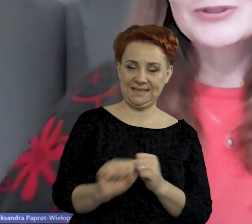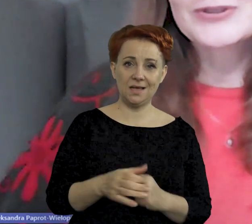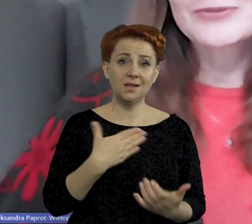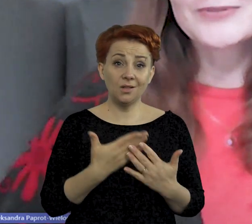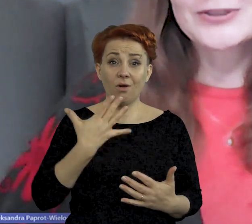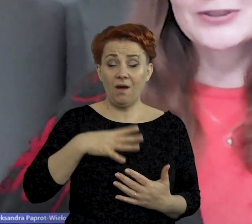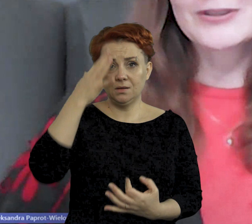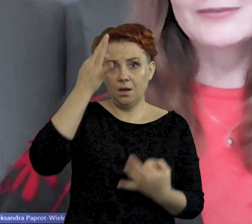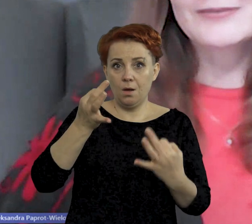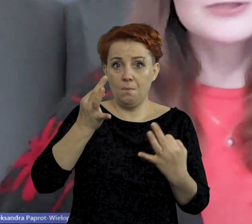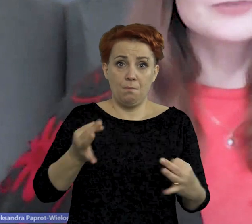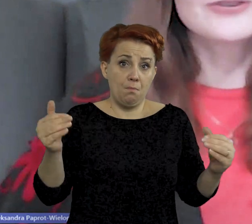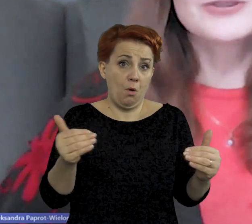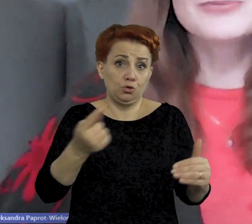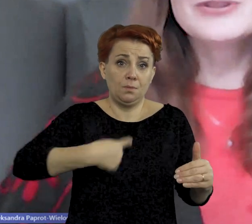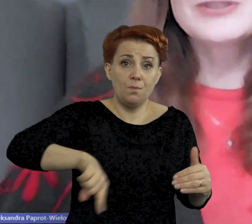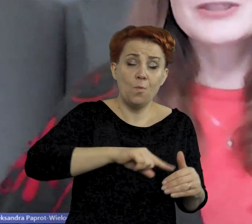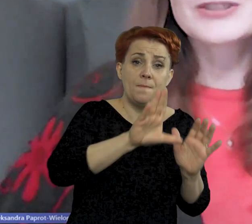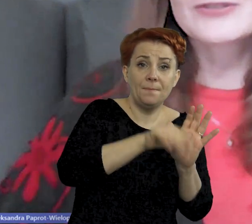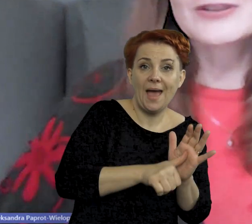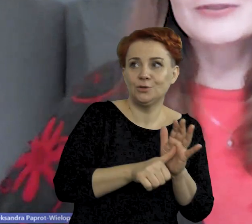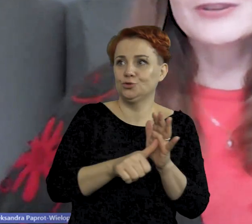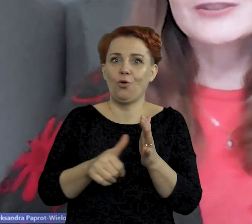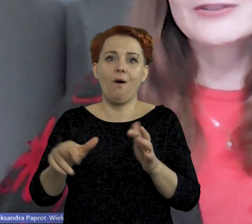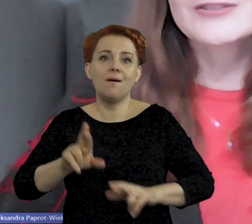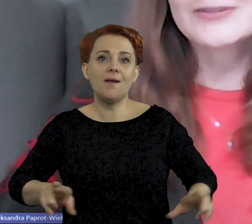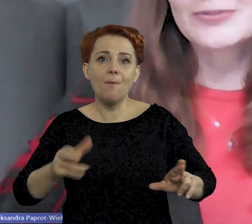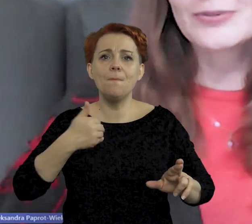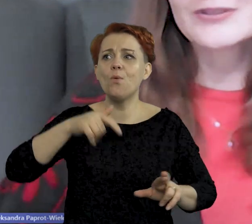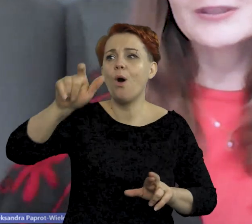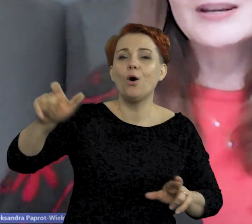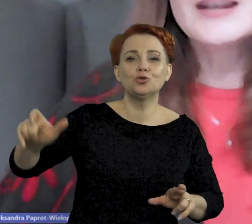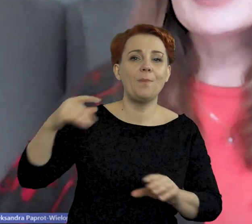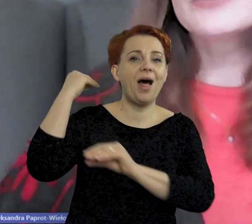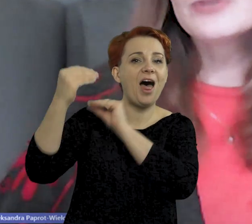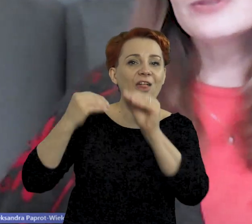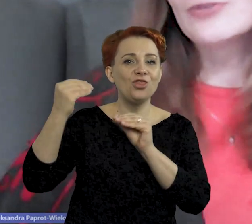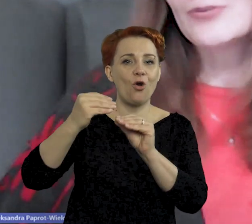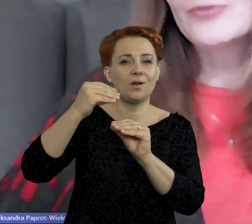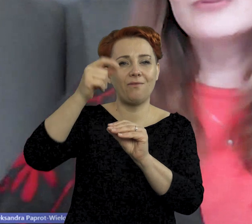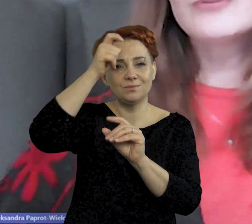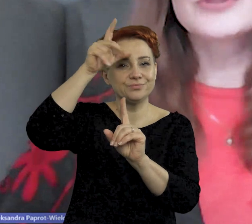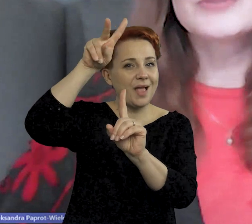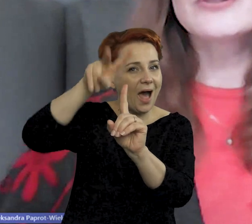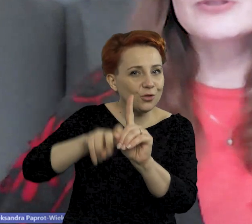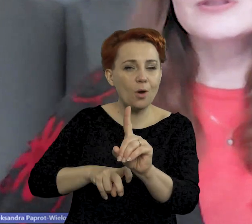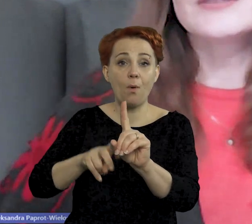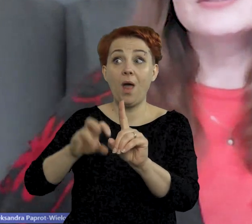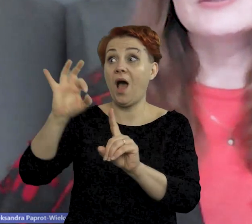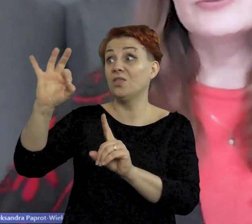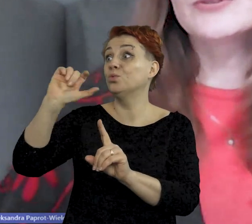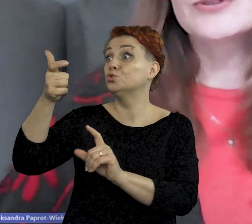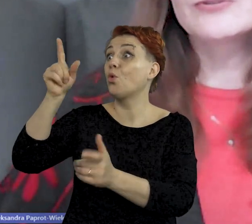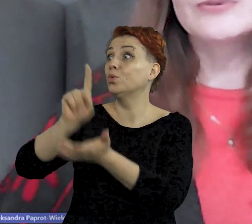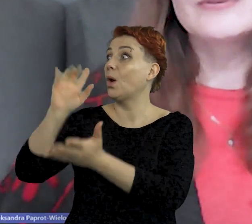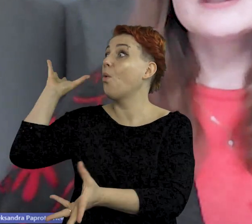czy w naszej miejscowości, w naszym regionie byli też etnografowie, etnolodzy, antropolodzy, z których to dorobku możemy korzystać,